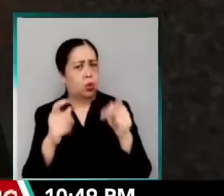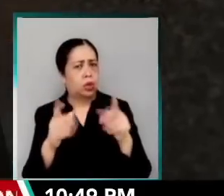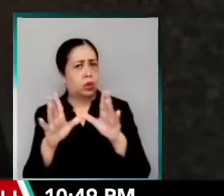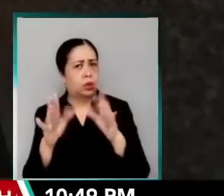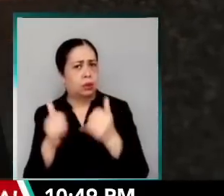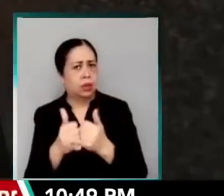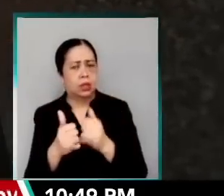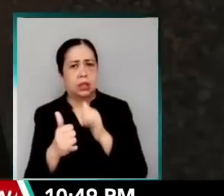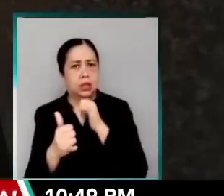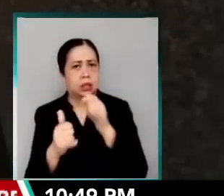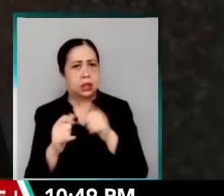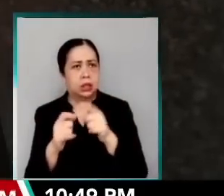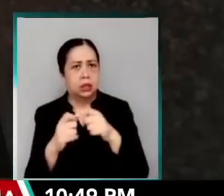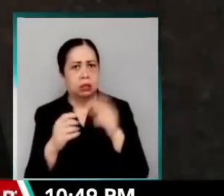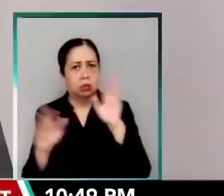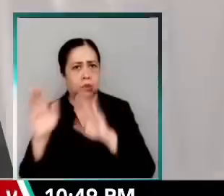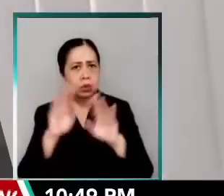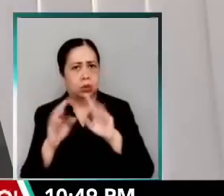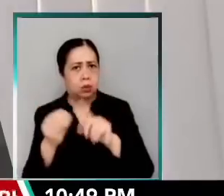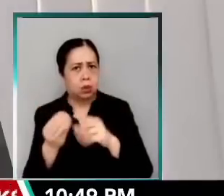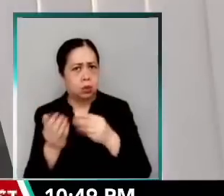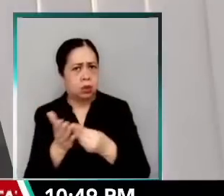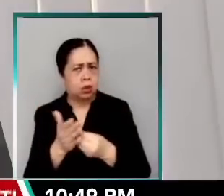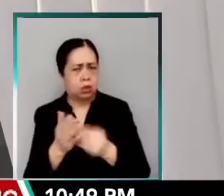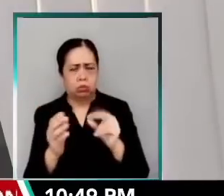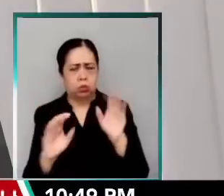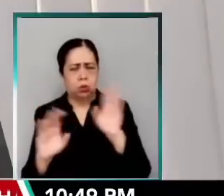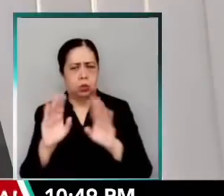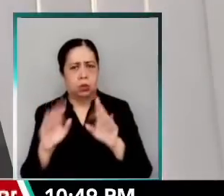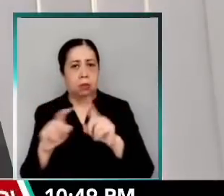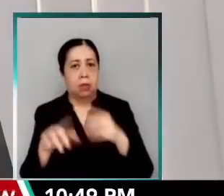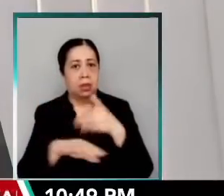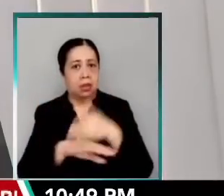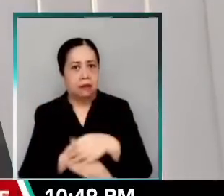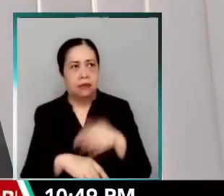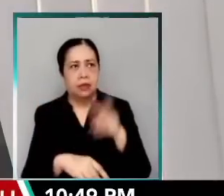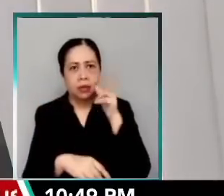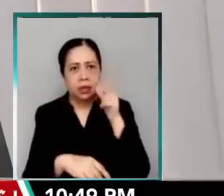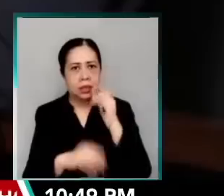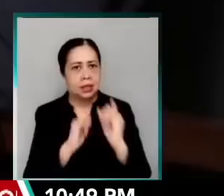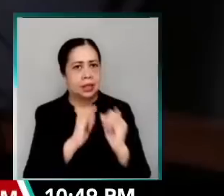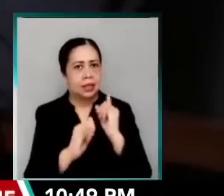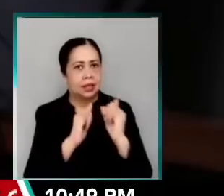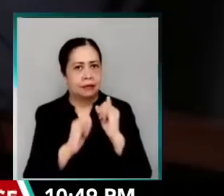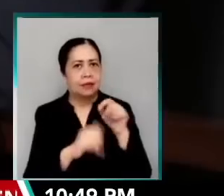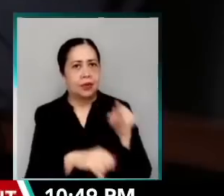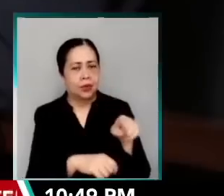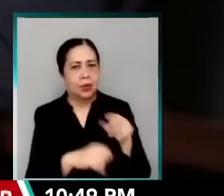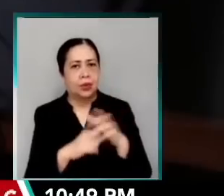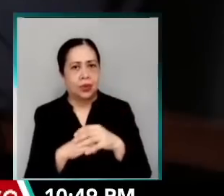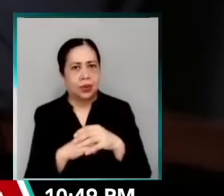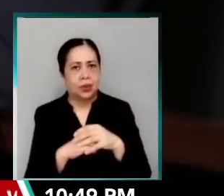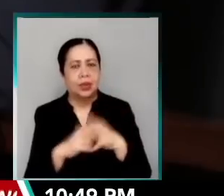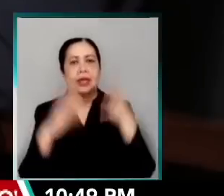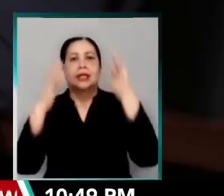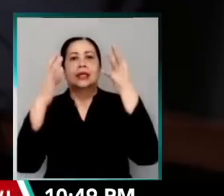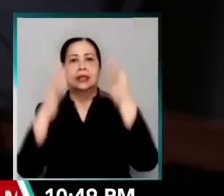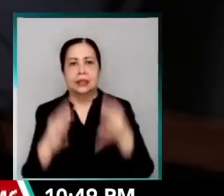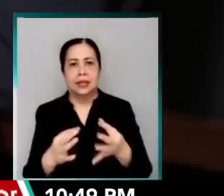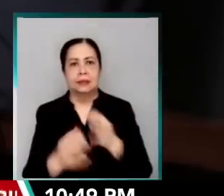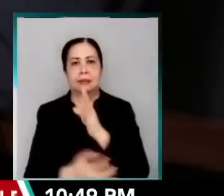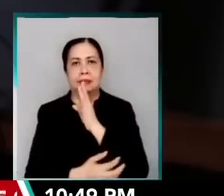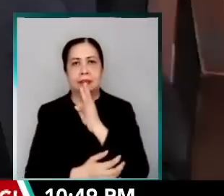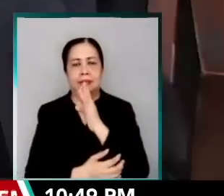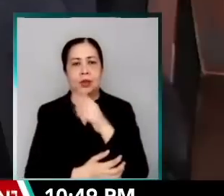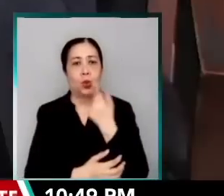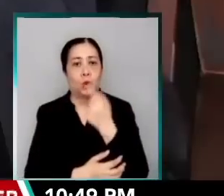sila nagkakaproblema sa pera. Pero matapos marinig ang interview ni Halusos, nagpa siyang magsalita si Tito